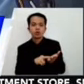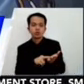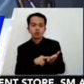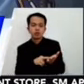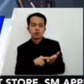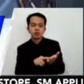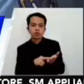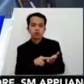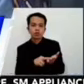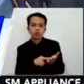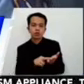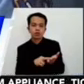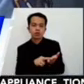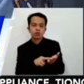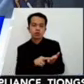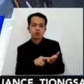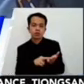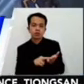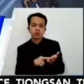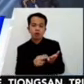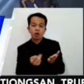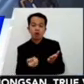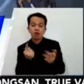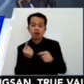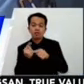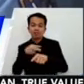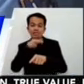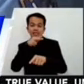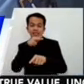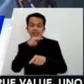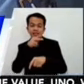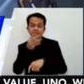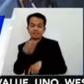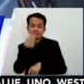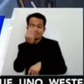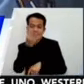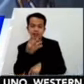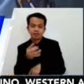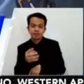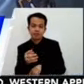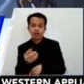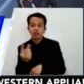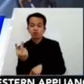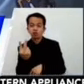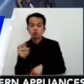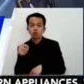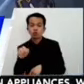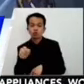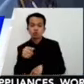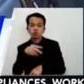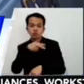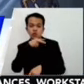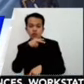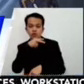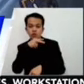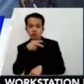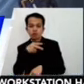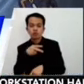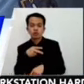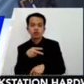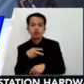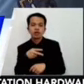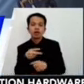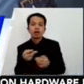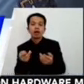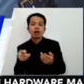Ah isa sa mga suspects Actually dalawa dun sa mga suspects dun sa shooting incident is nandodoon